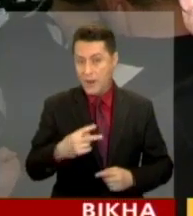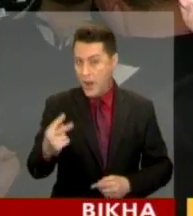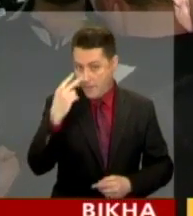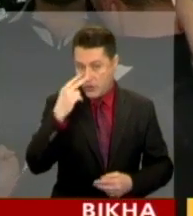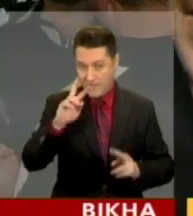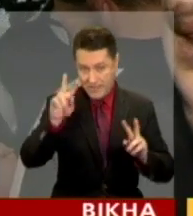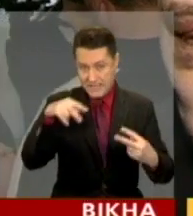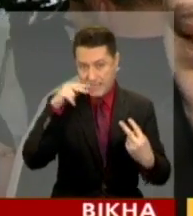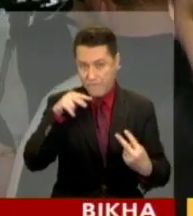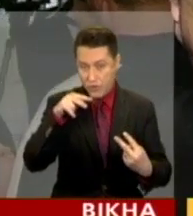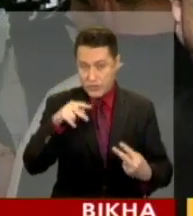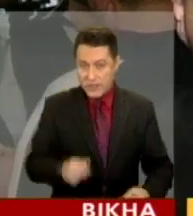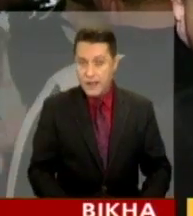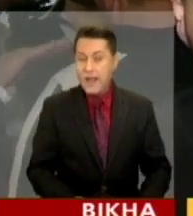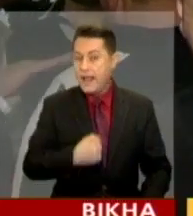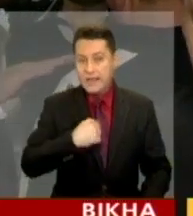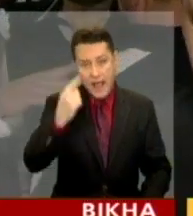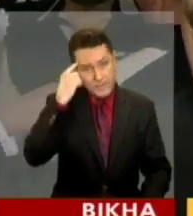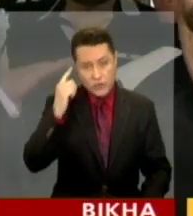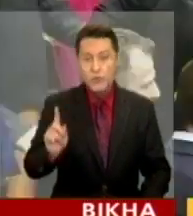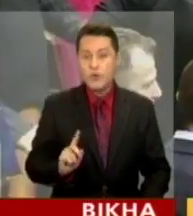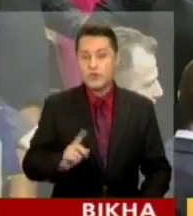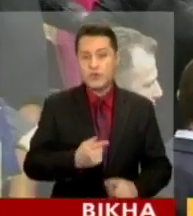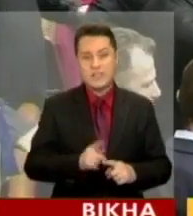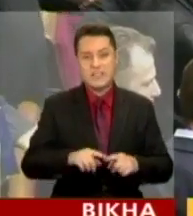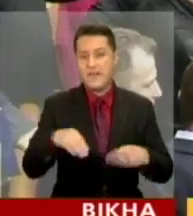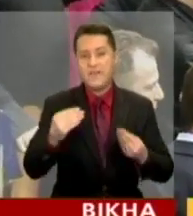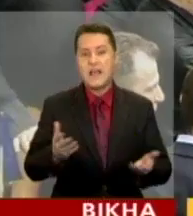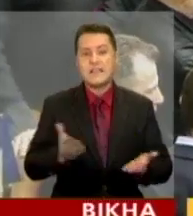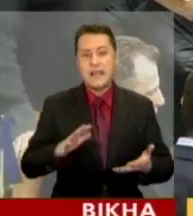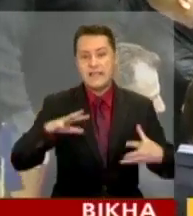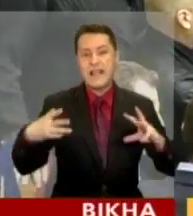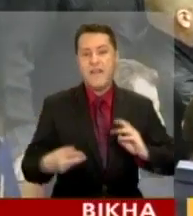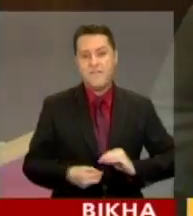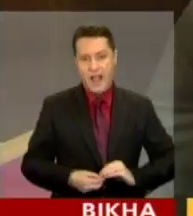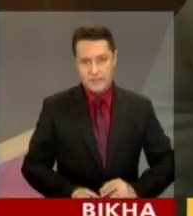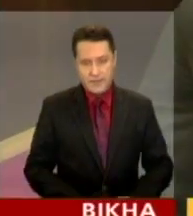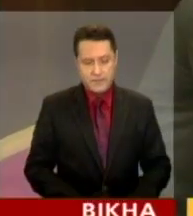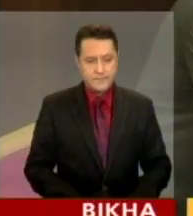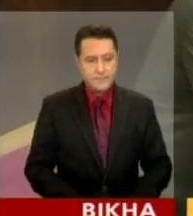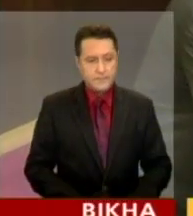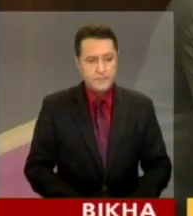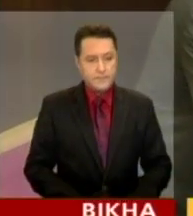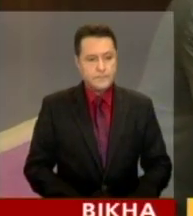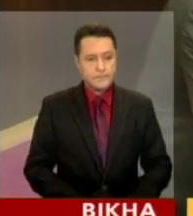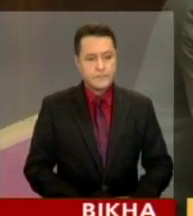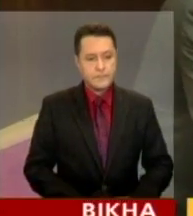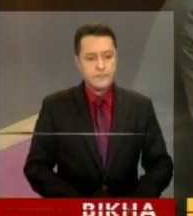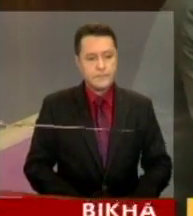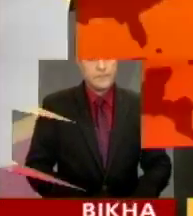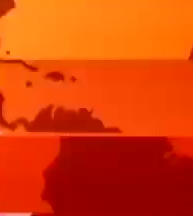очі. Але я не думаю, що це дасть якийсь ефект. Юлія Янчар, Олексій Жиленко, Олександр Альбінський, програма «Вікна»,